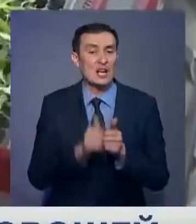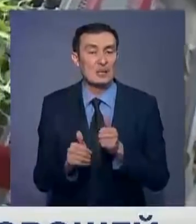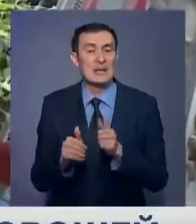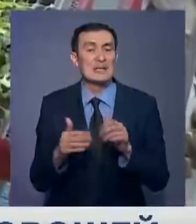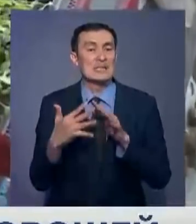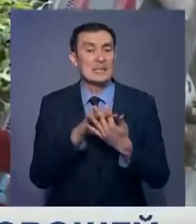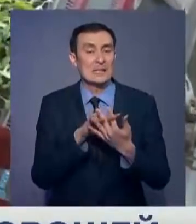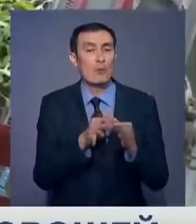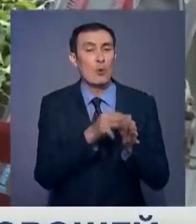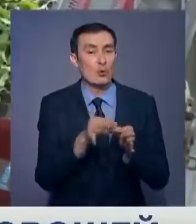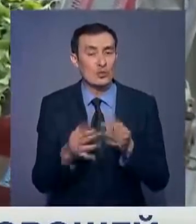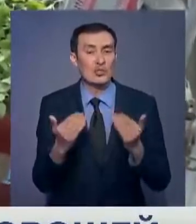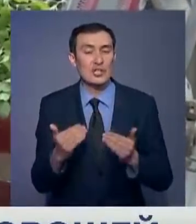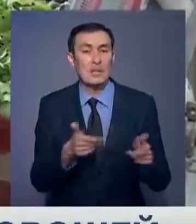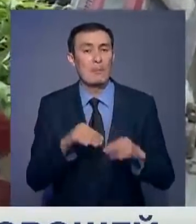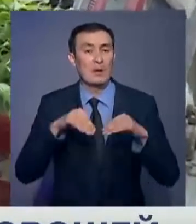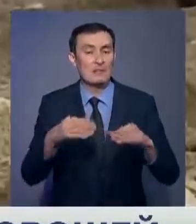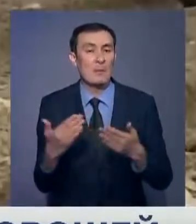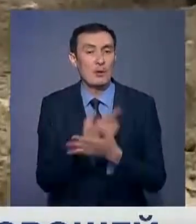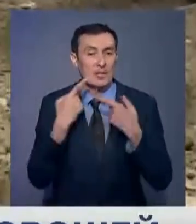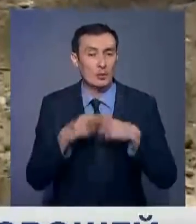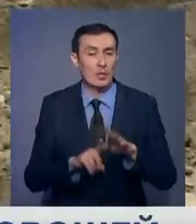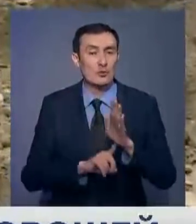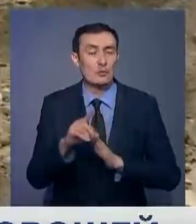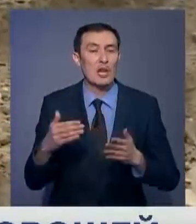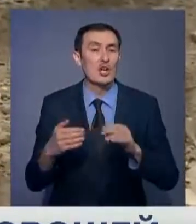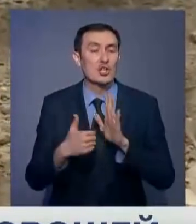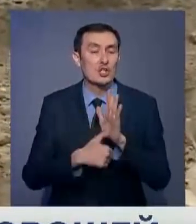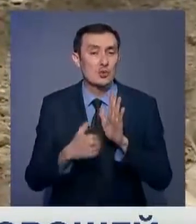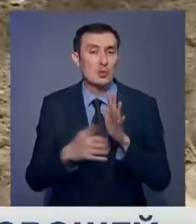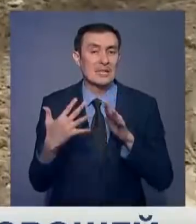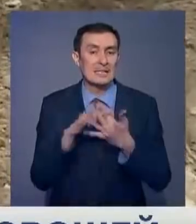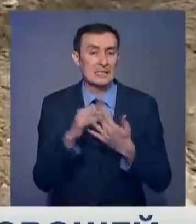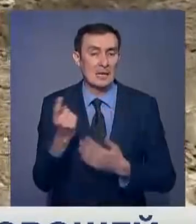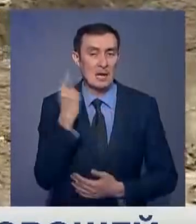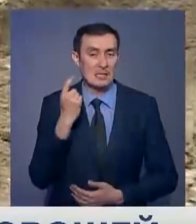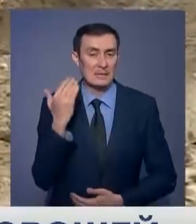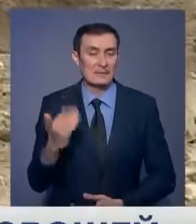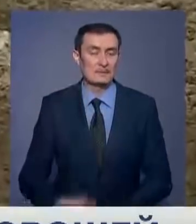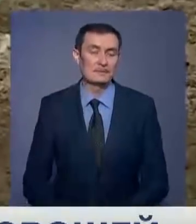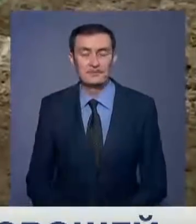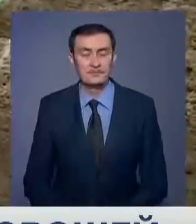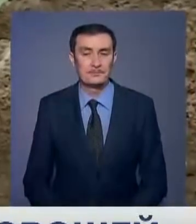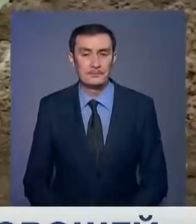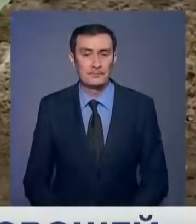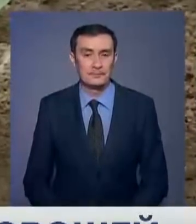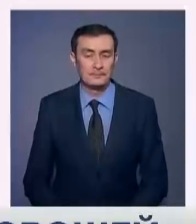сельском округе. Уже сейчас к посеву по новой технологии приступили 600 крестьянских хозяйств.